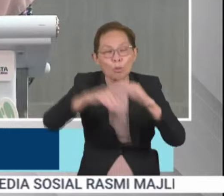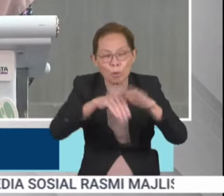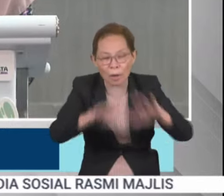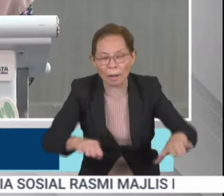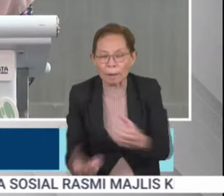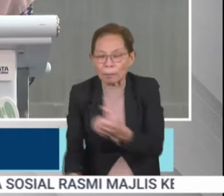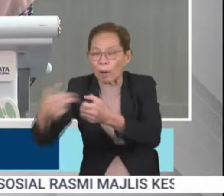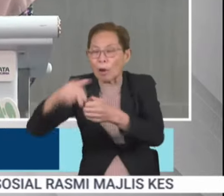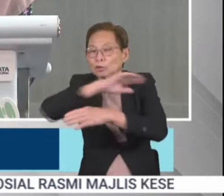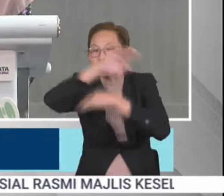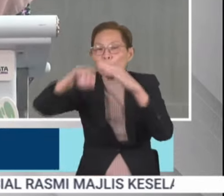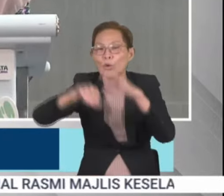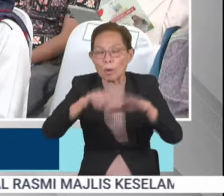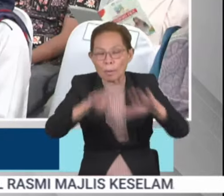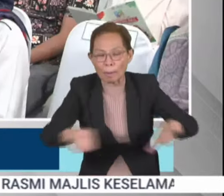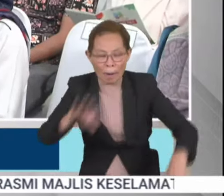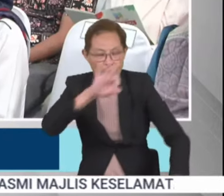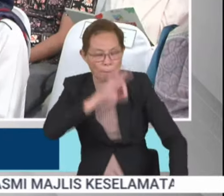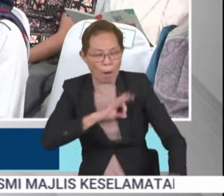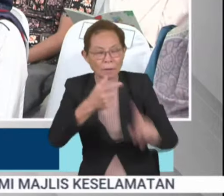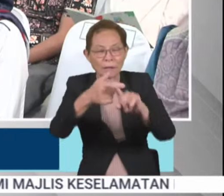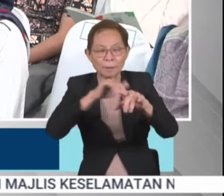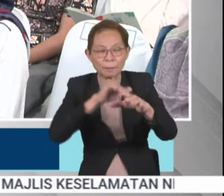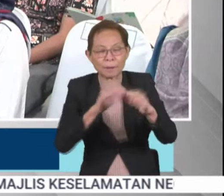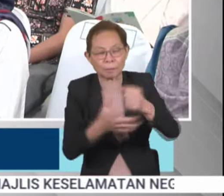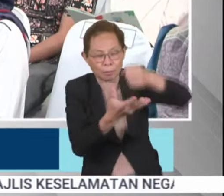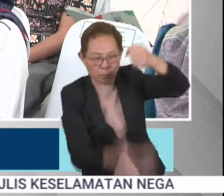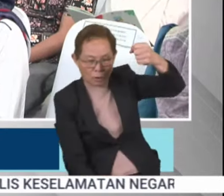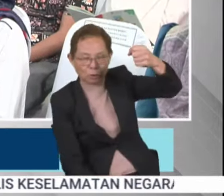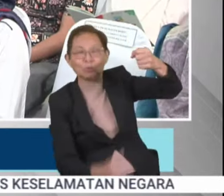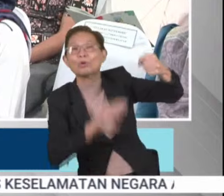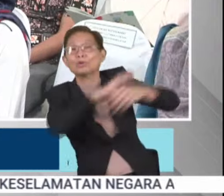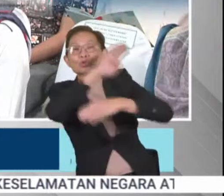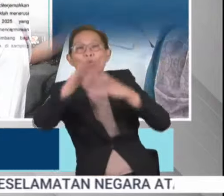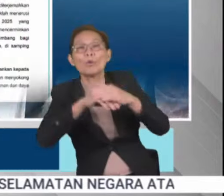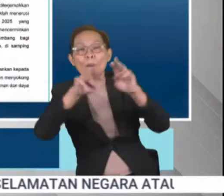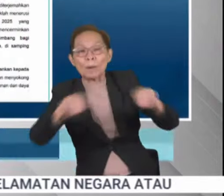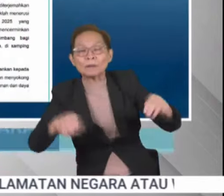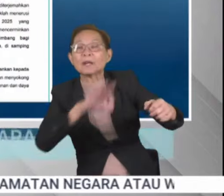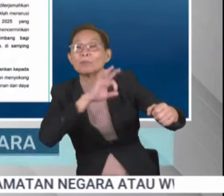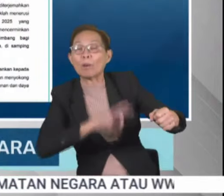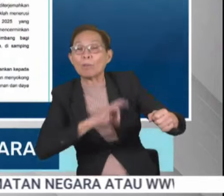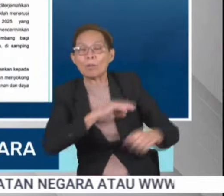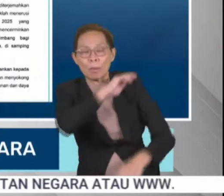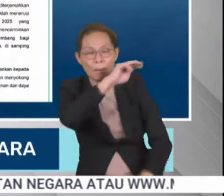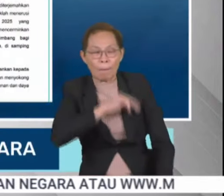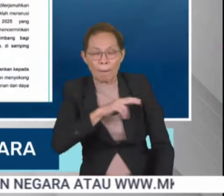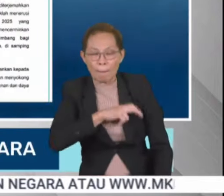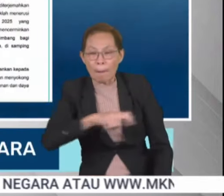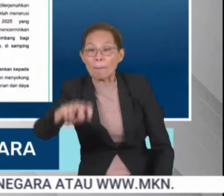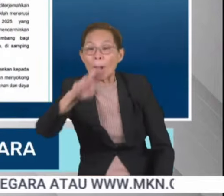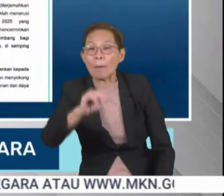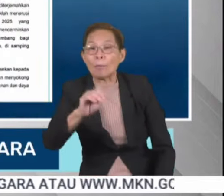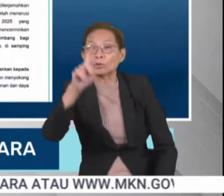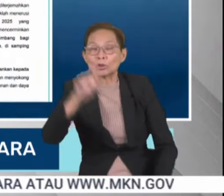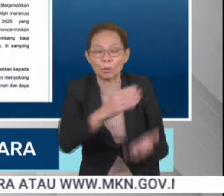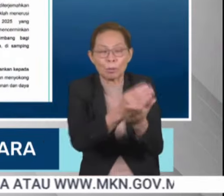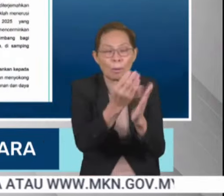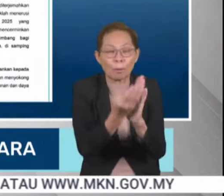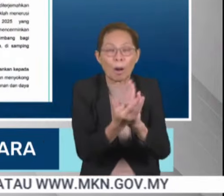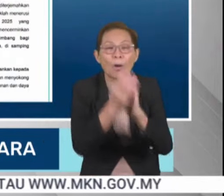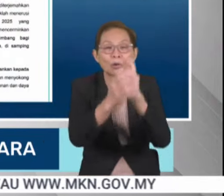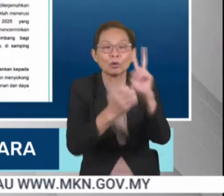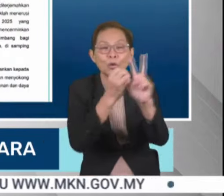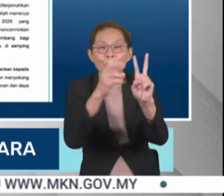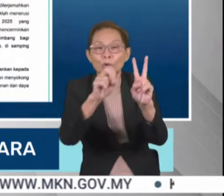semua segmen pelajar mendapat manfaat daripada peruntukan itu. Kementerian Pengangkutan pula optimis belanjawan